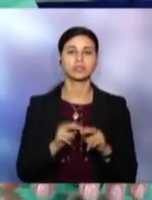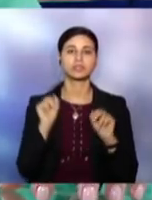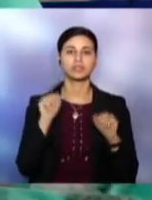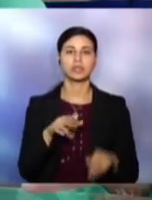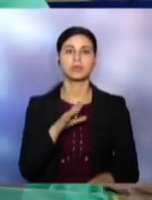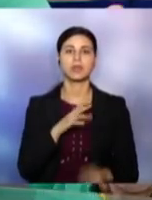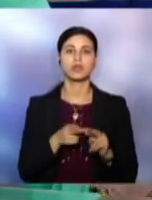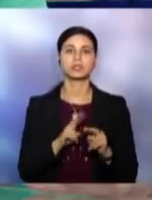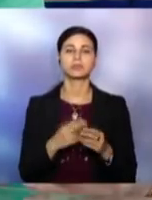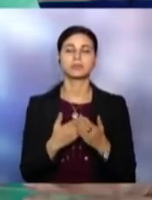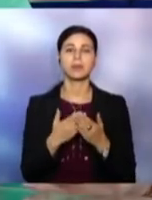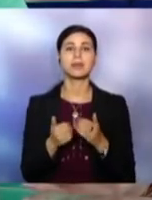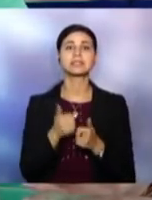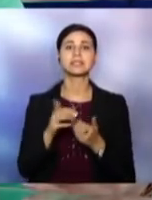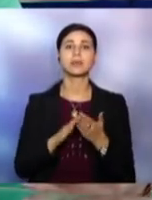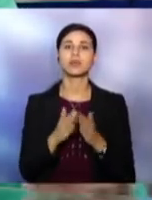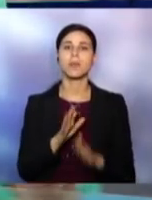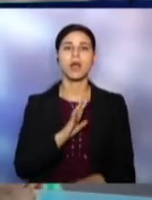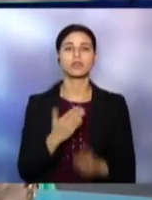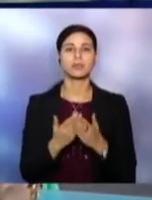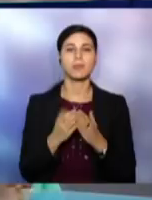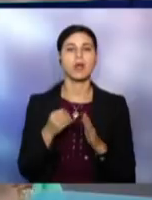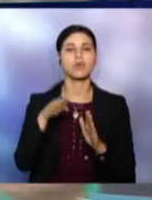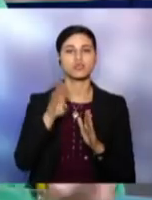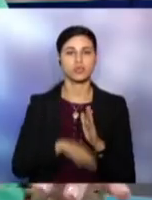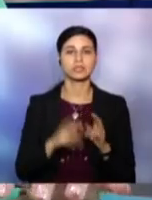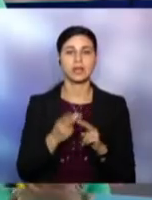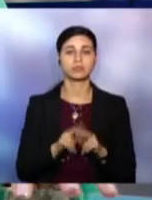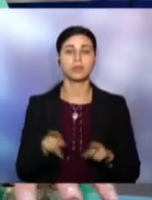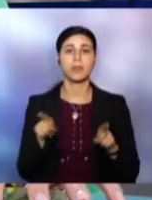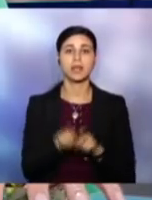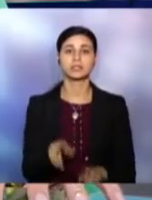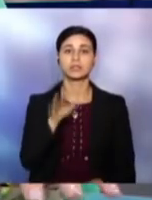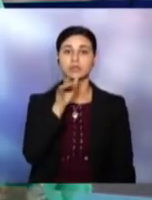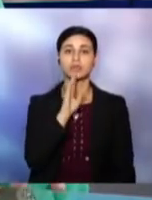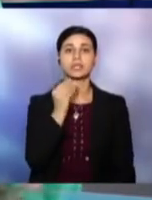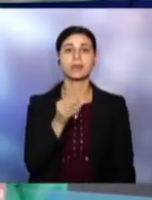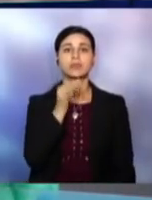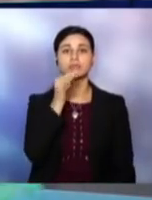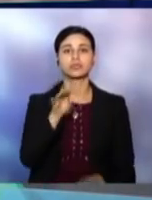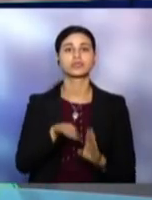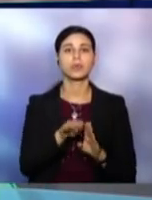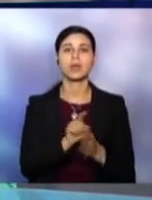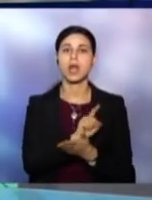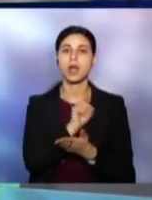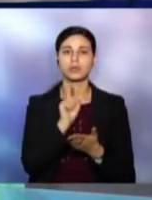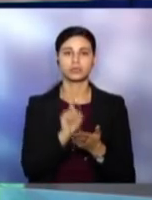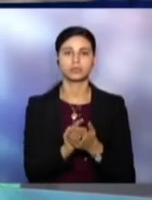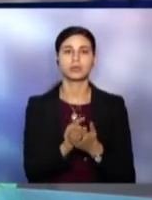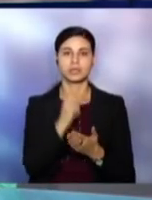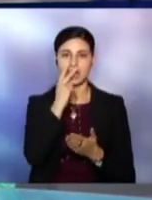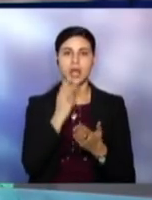იმისი, ვთქვათ, წინაპირობა, რომ არ მოხდეს მერე გართულება. ამიტომ ასეთ შემთხვევაში მე ქალბატონს ვურჩევ, რომ აუცილებლად